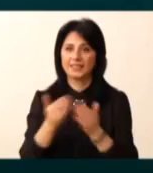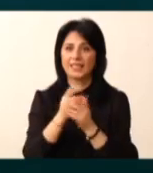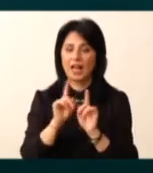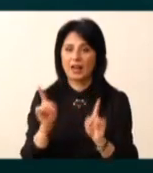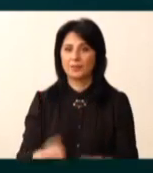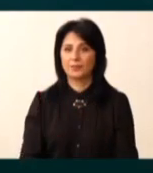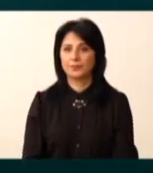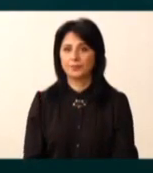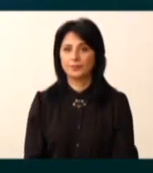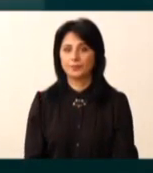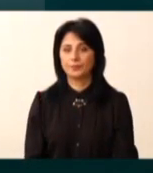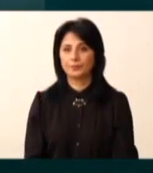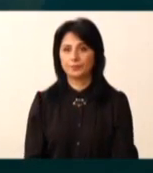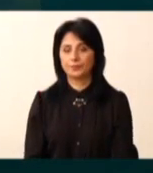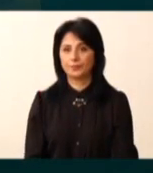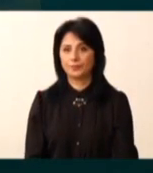ბლოკი.